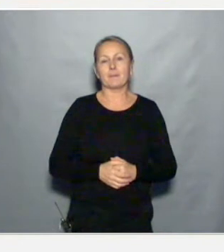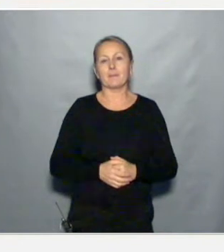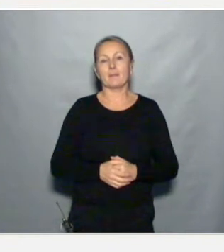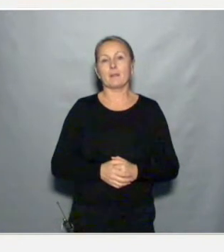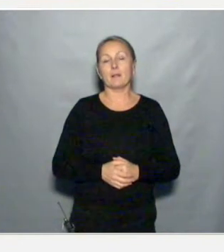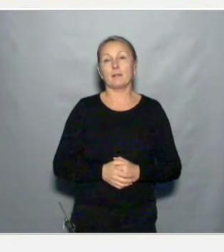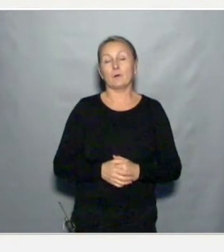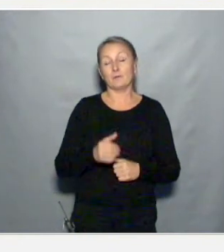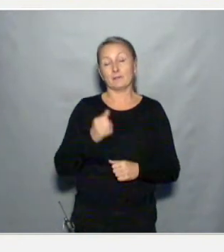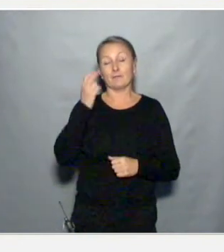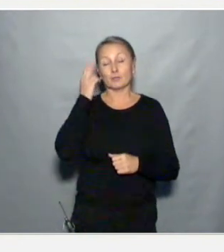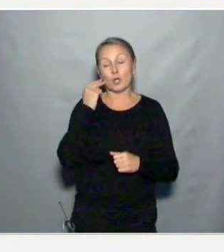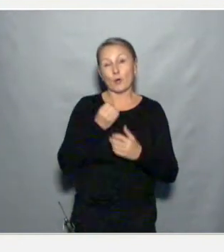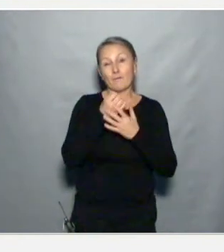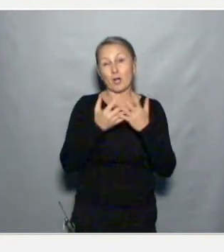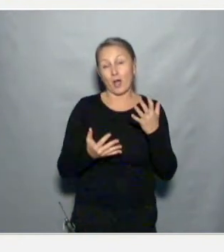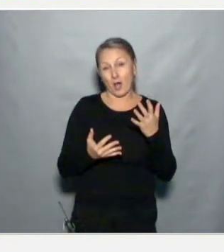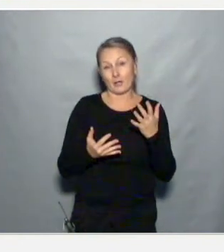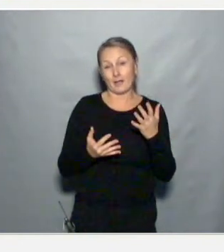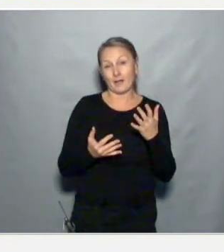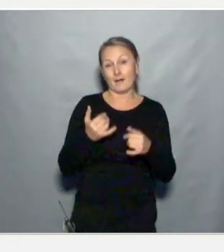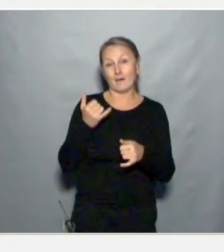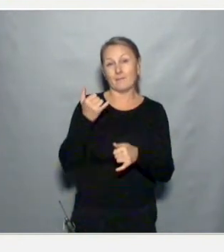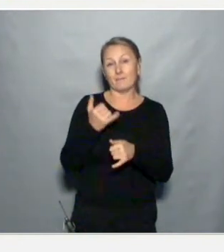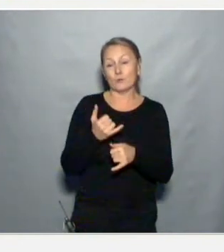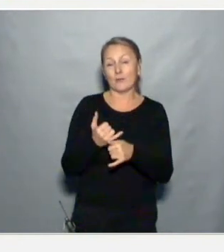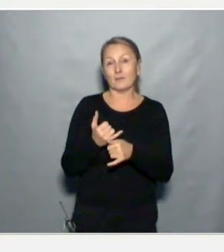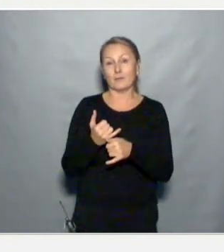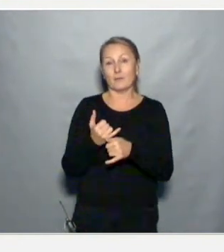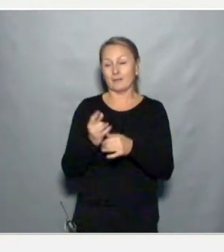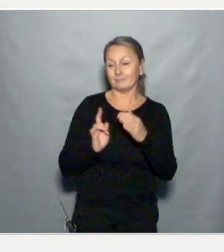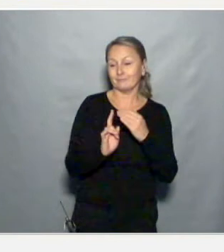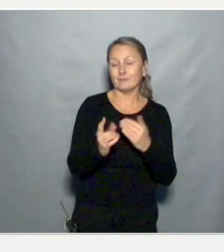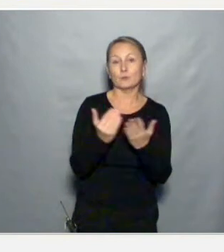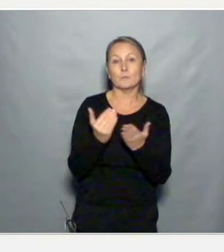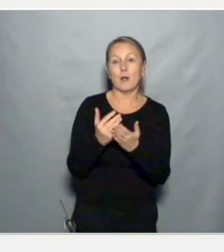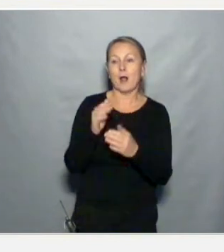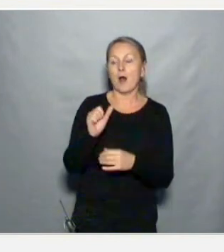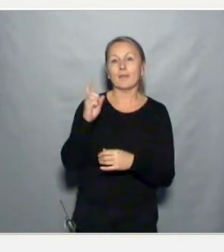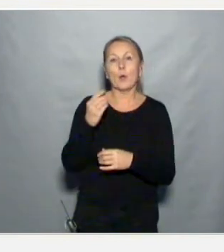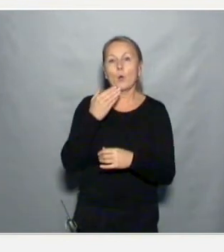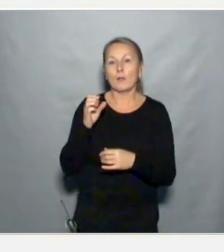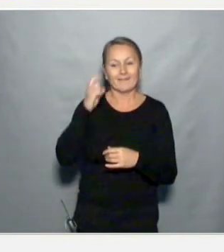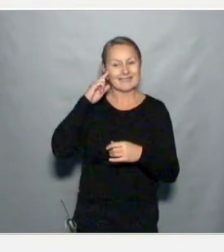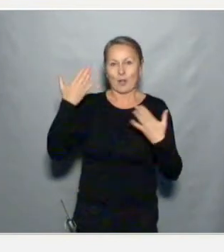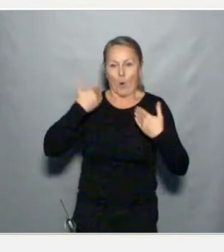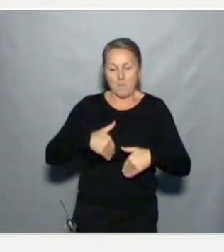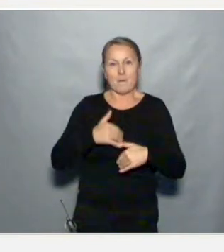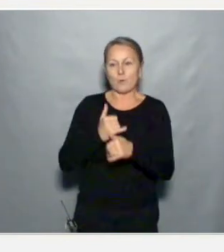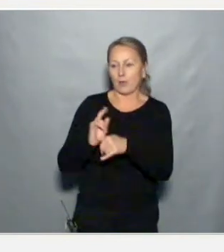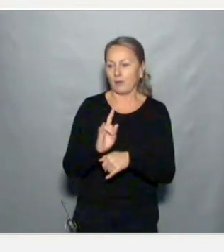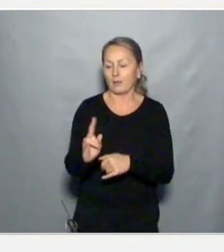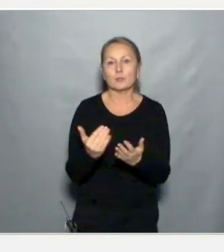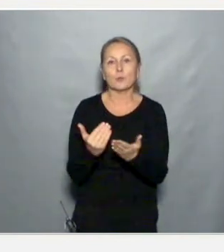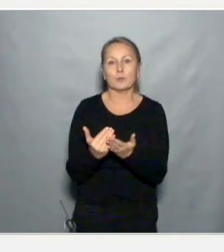Och om jag ska försöka förklara hur det kan vara att gå i skolan med ADHD när man inte vet om det, ska jag